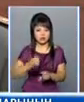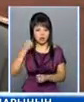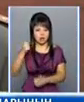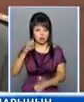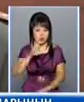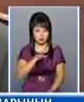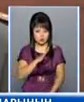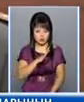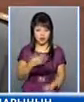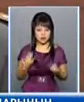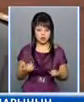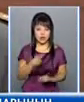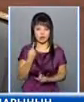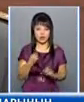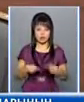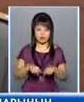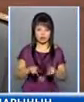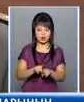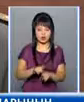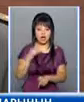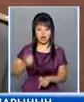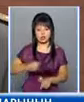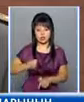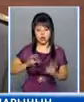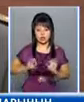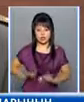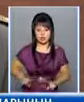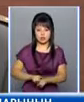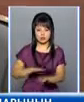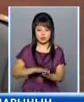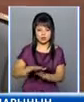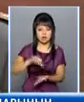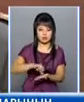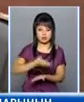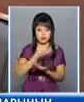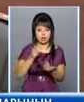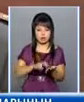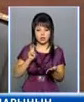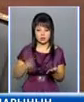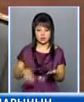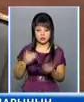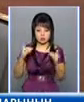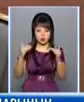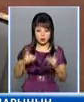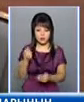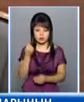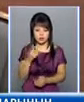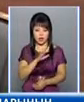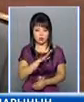ұсынылды. Бір гарнизондық әскери прокурор атқаратын лауазымына сәйкес келмейді деп танылып, лауазымын төмендетуге